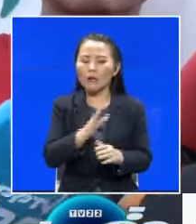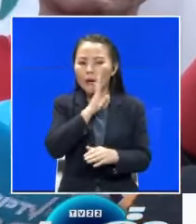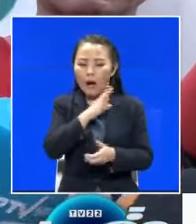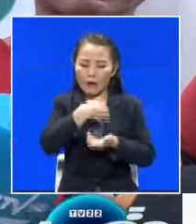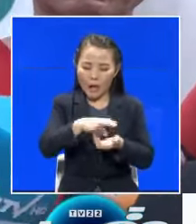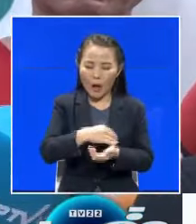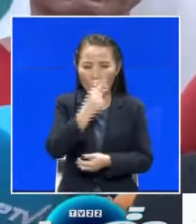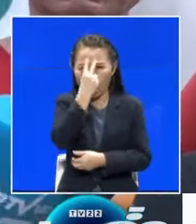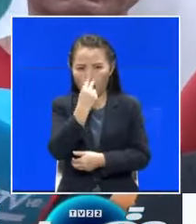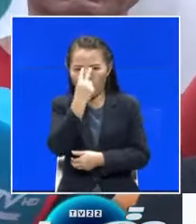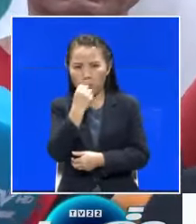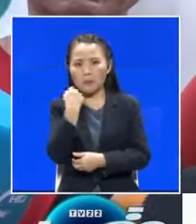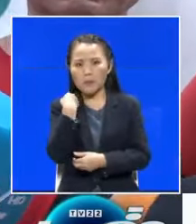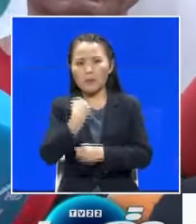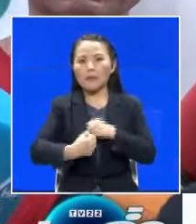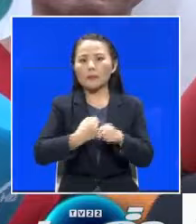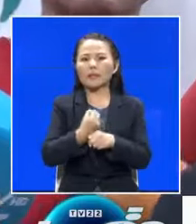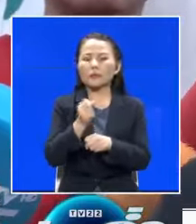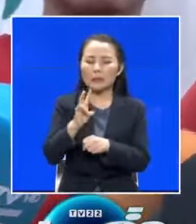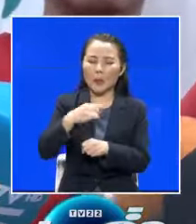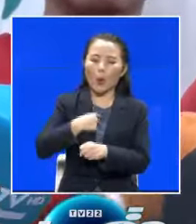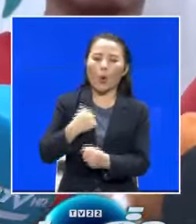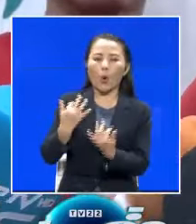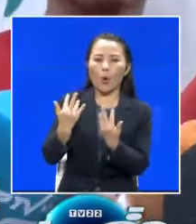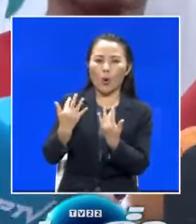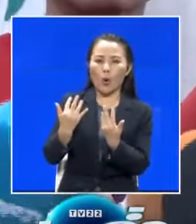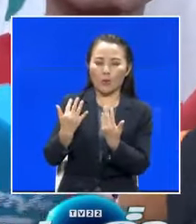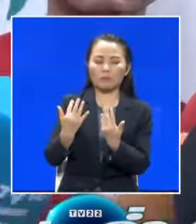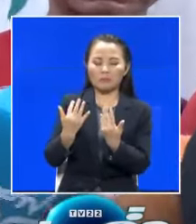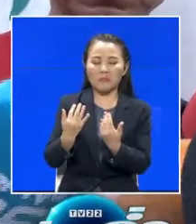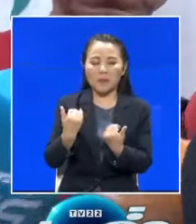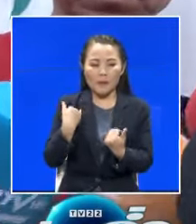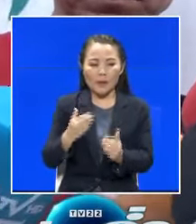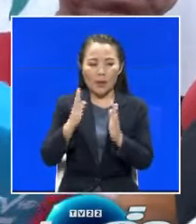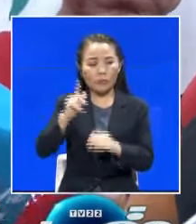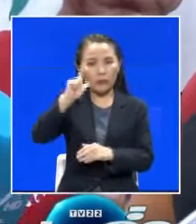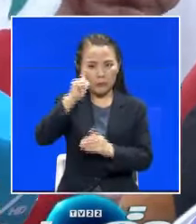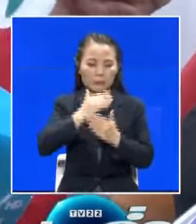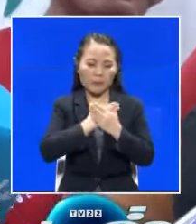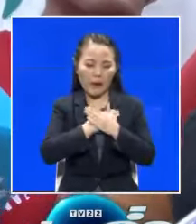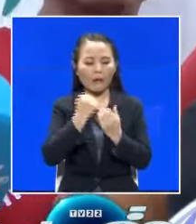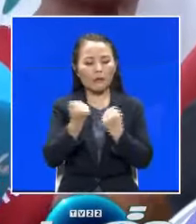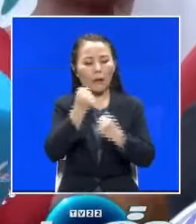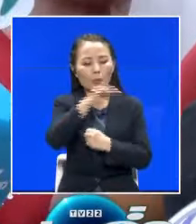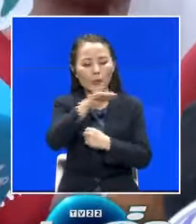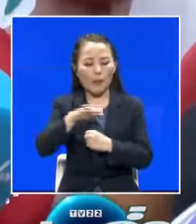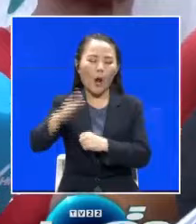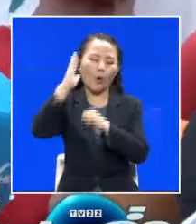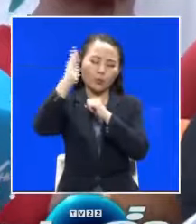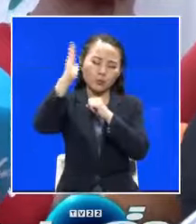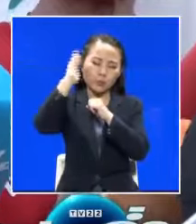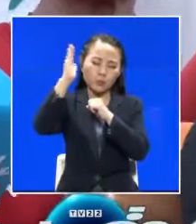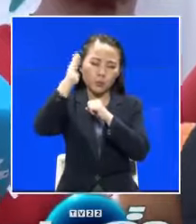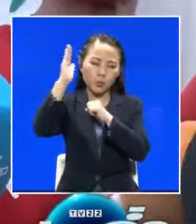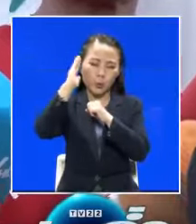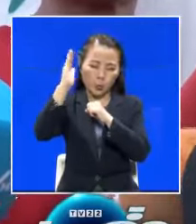ห้นะ17ปีที่รอคอยคนดีแบบนี้ค่ะนอกจากนี้ยังมีคนรักทักษิณเนี่ยขับรถกระบะประกาศเครื่องขยายเสียงติ